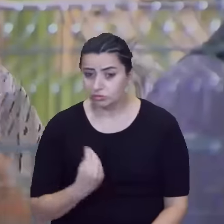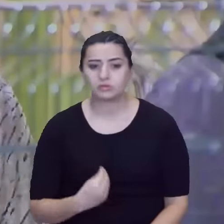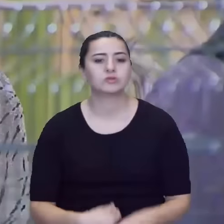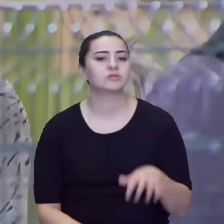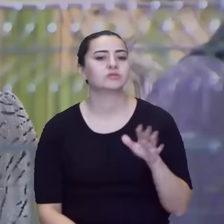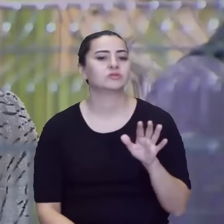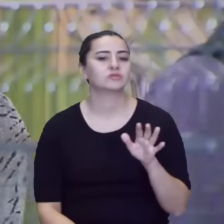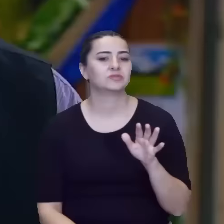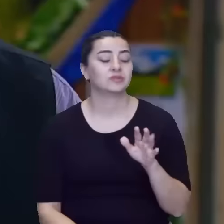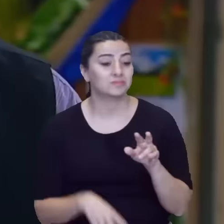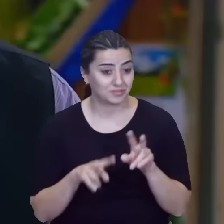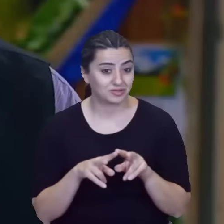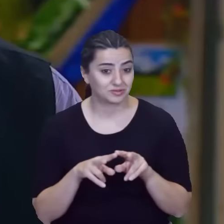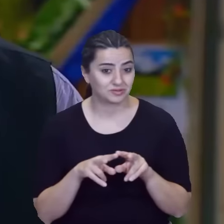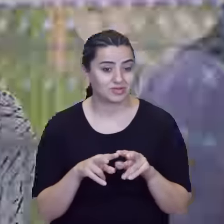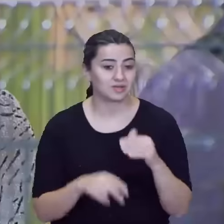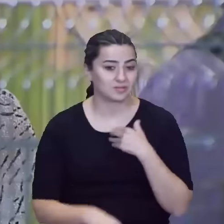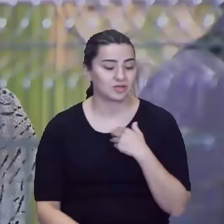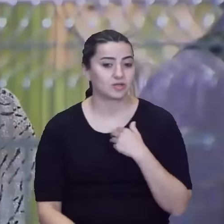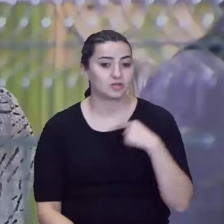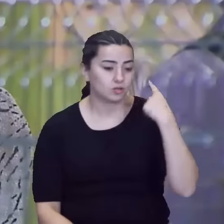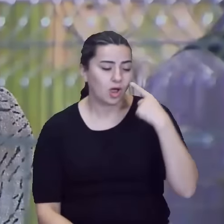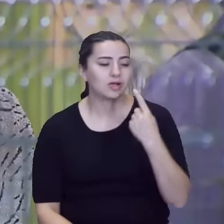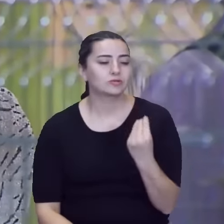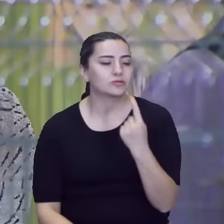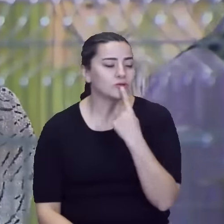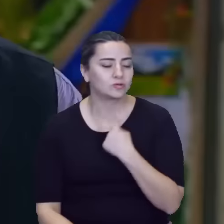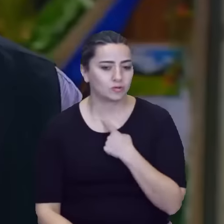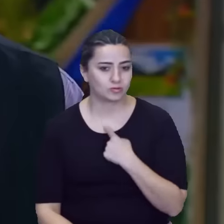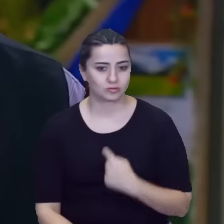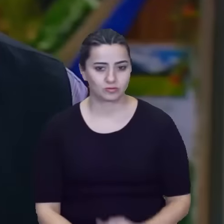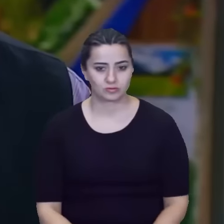Yok, yok. Ay Mesut, bana rüyamda iltifat ediyordun.